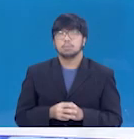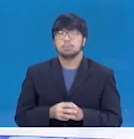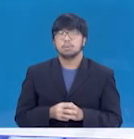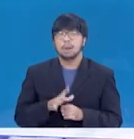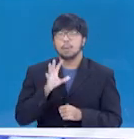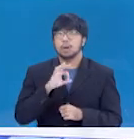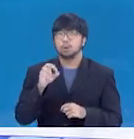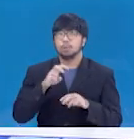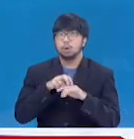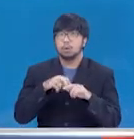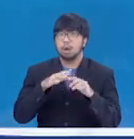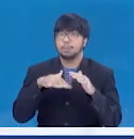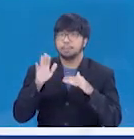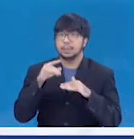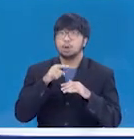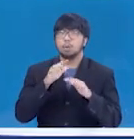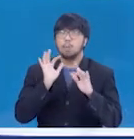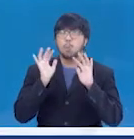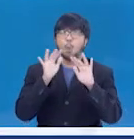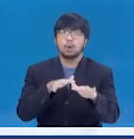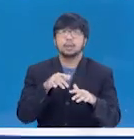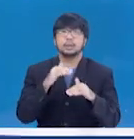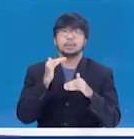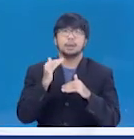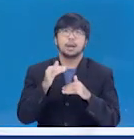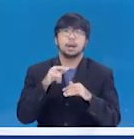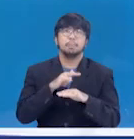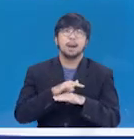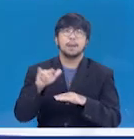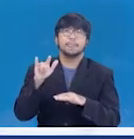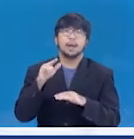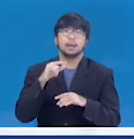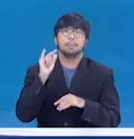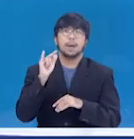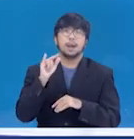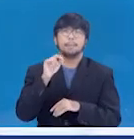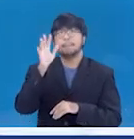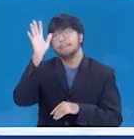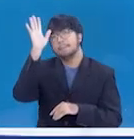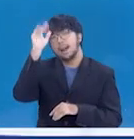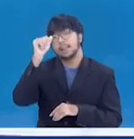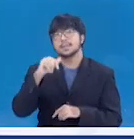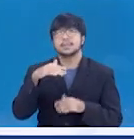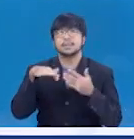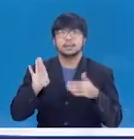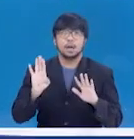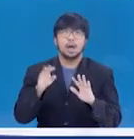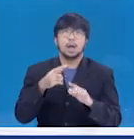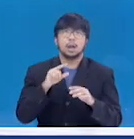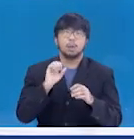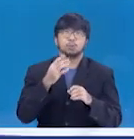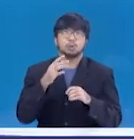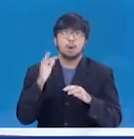Lebih dari 50.000 penumpang memadati terminal keberangkatan domestik Bandara Internasional I Gusti Ngurah Rai, Badung, Bali.